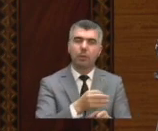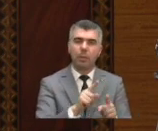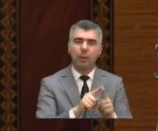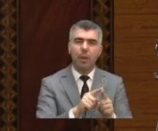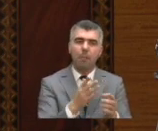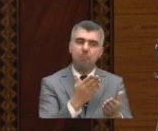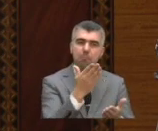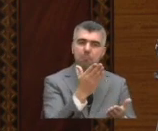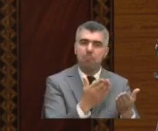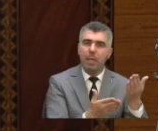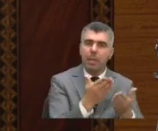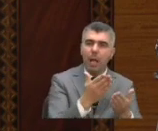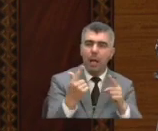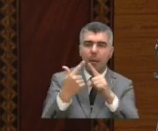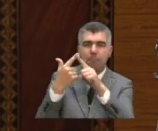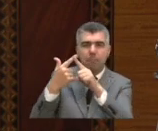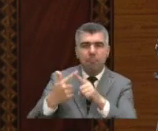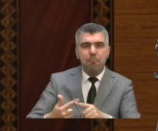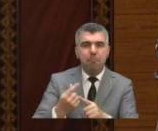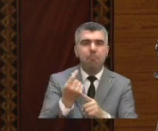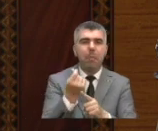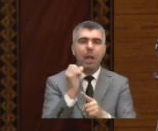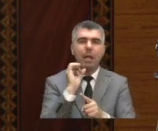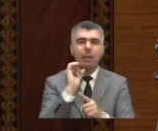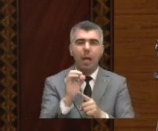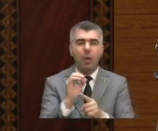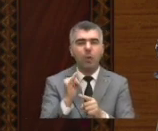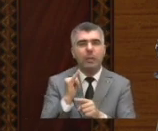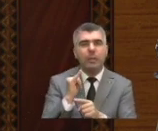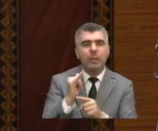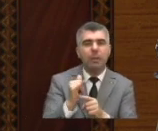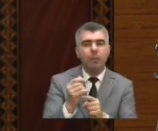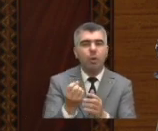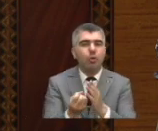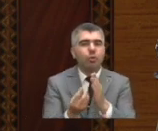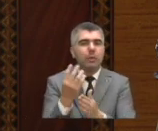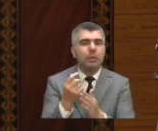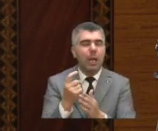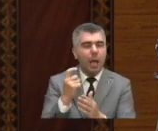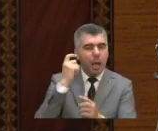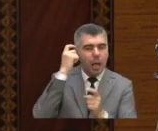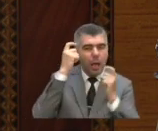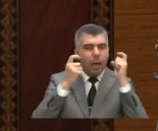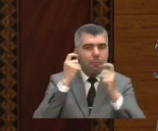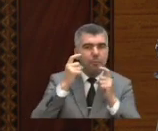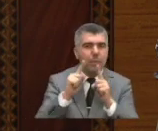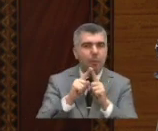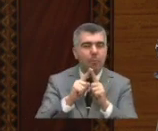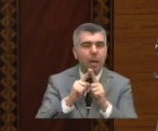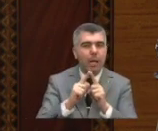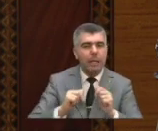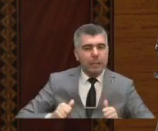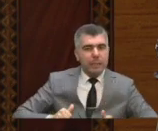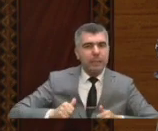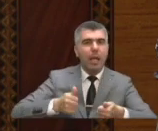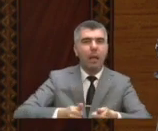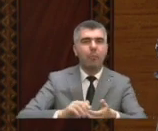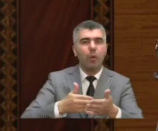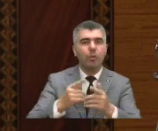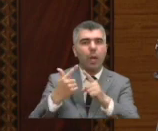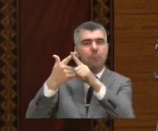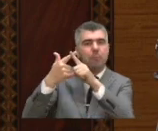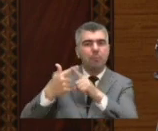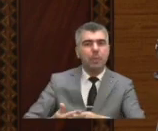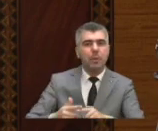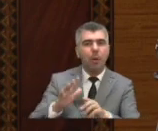التوازنات الماليه وضمان استمرارها عبر ابداع تدابير تكرس التعبئه الكميه للموارد الماليه